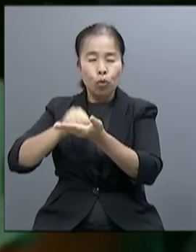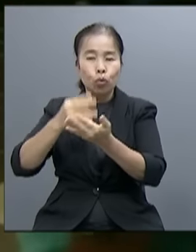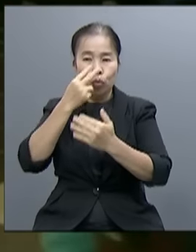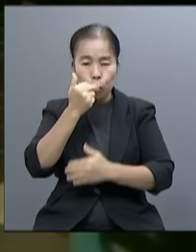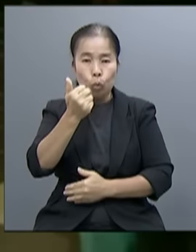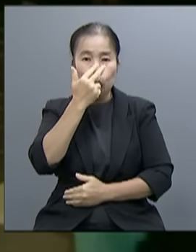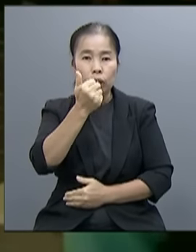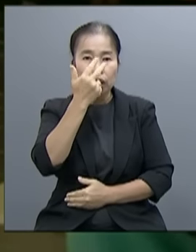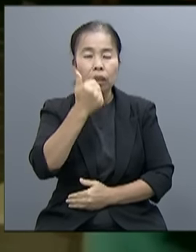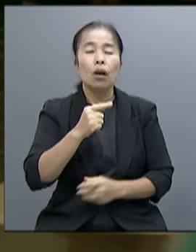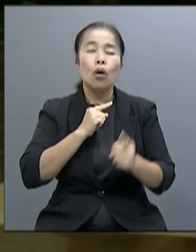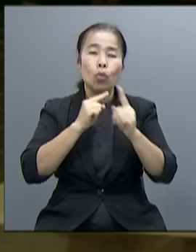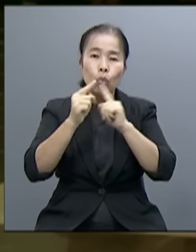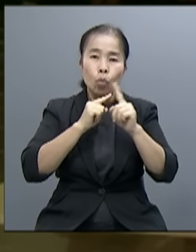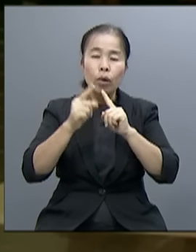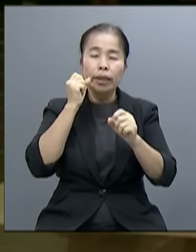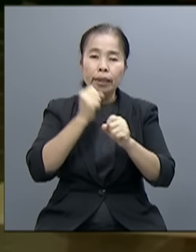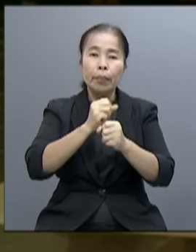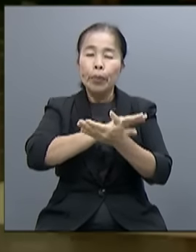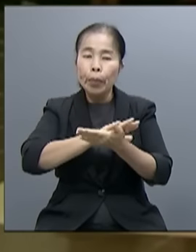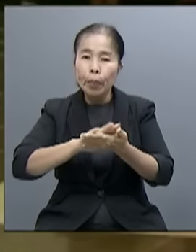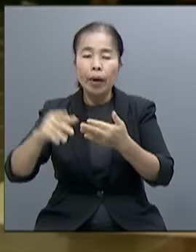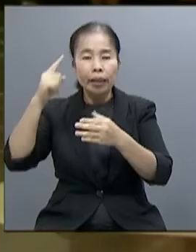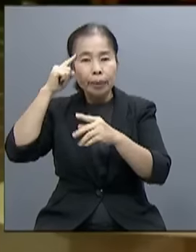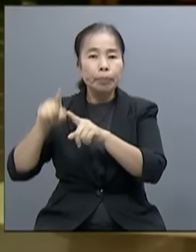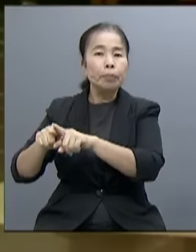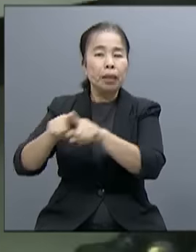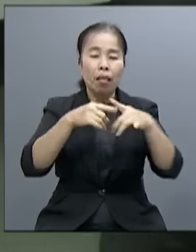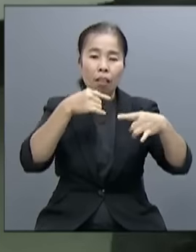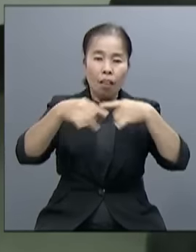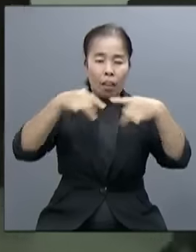ให้ทิศทางในการคุยมันเป็นไปในทางเดียวกันไม่ขัด